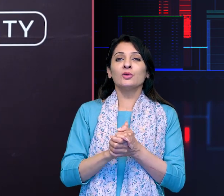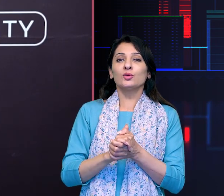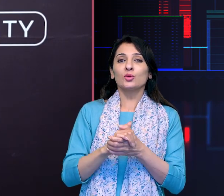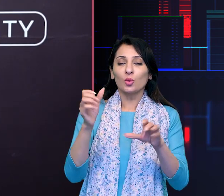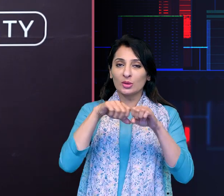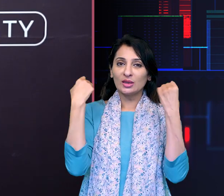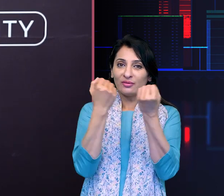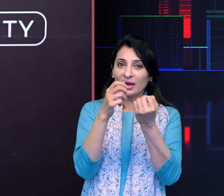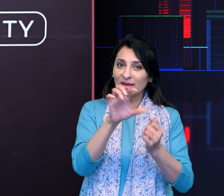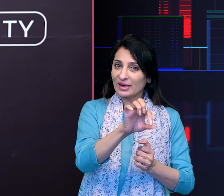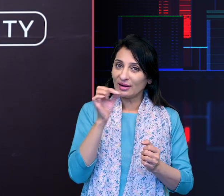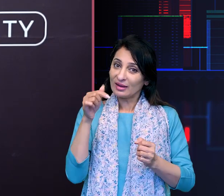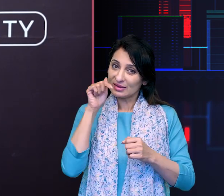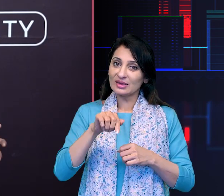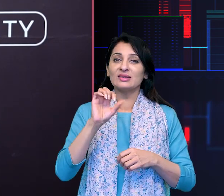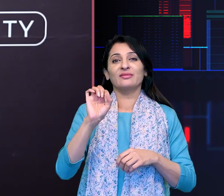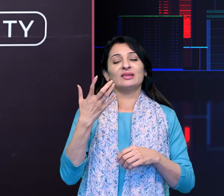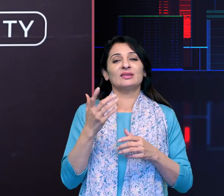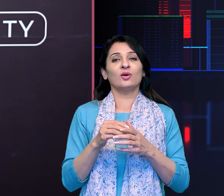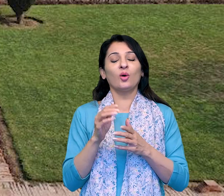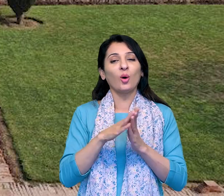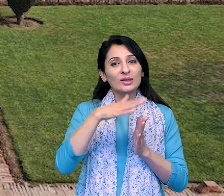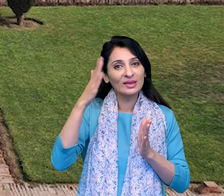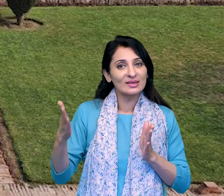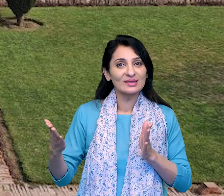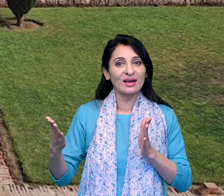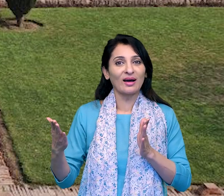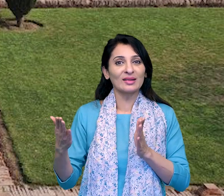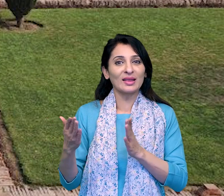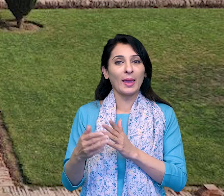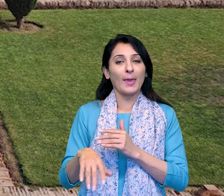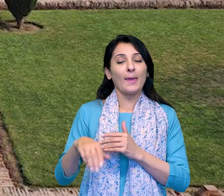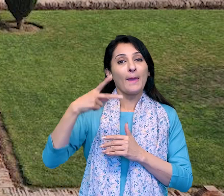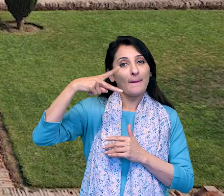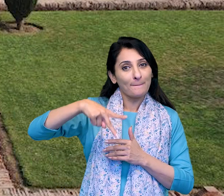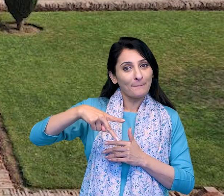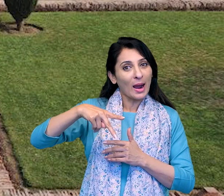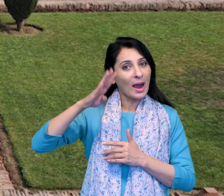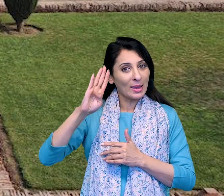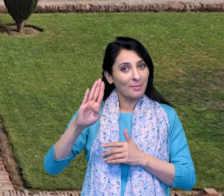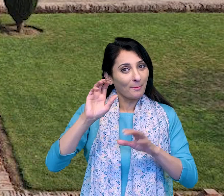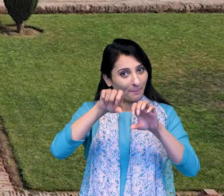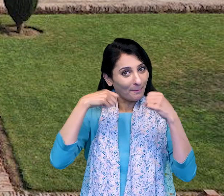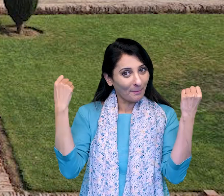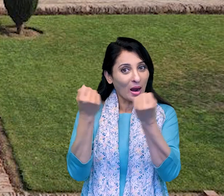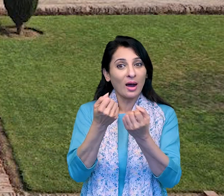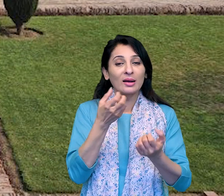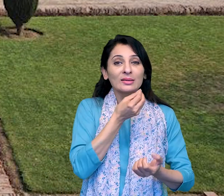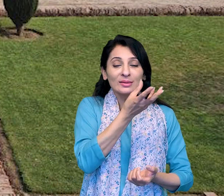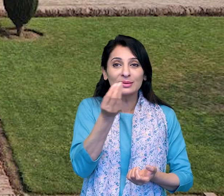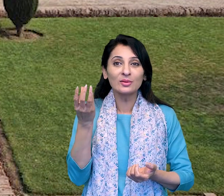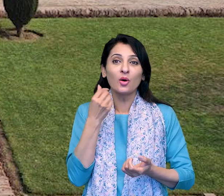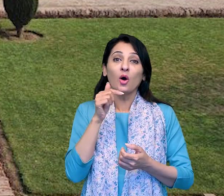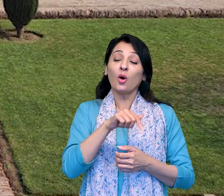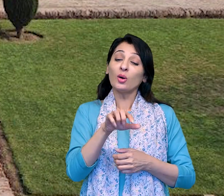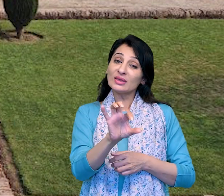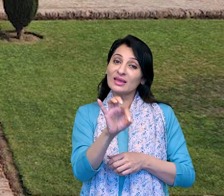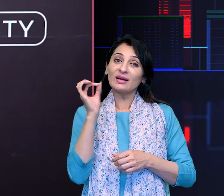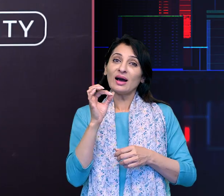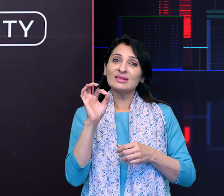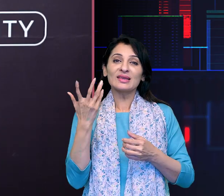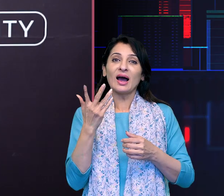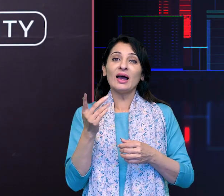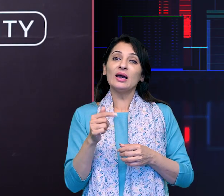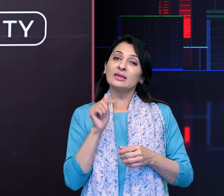बेसिकली यहां पर खास फैसले होते द इसके बिल्कुल साथ है स्पेशल प्लेस विच ओनली डेजिग्नेटिड फॉर